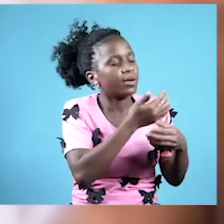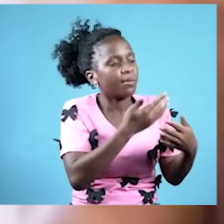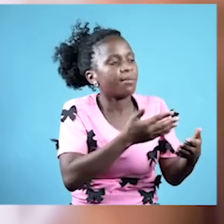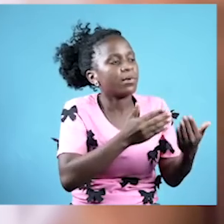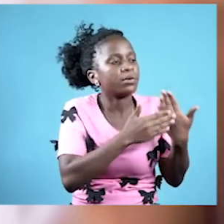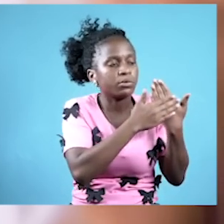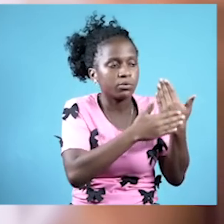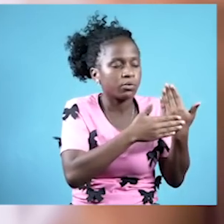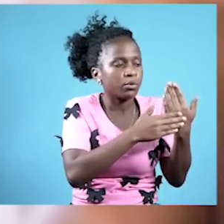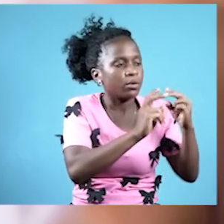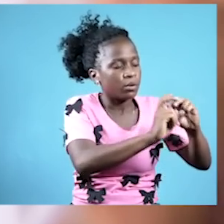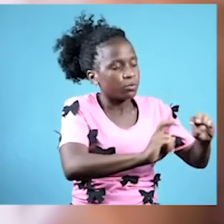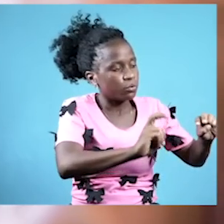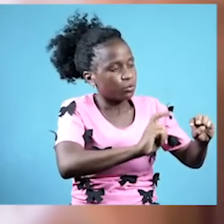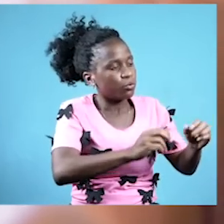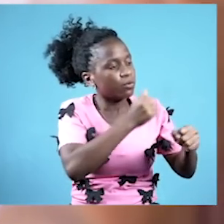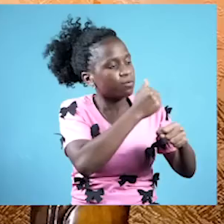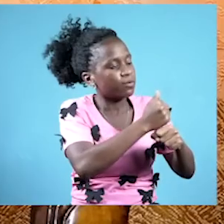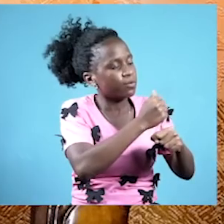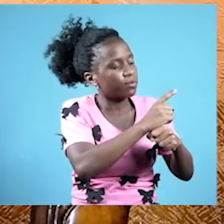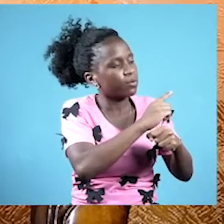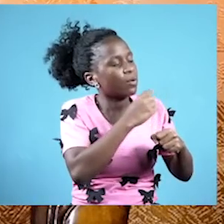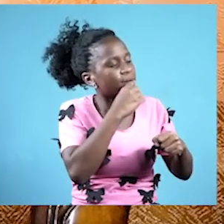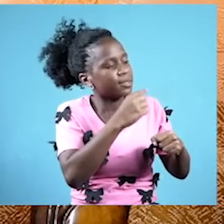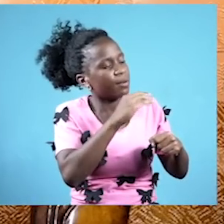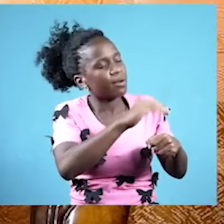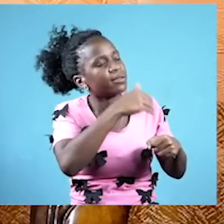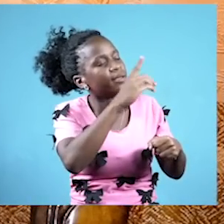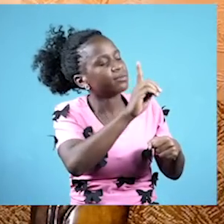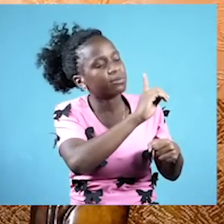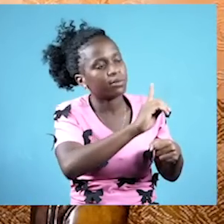haya, kiwanda kimeendelea kuzalisha dawa hizo? Bado.